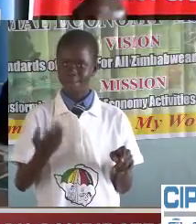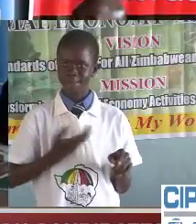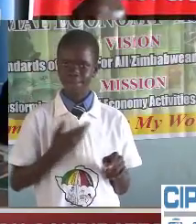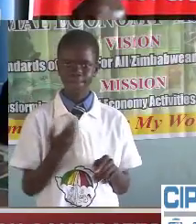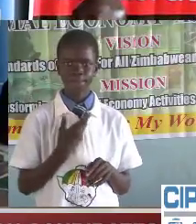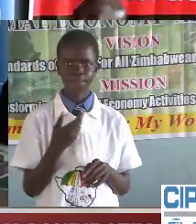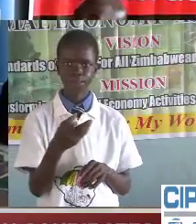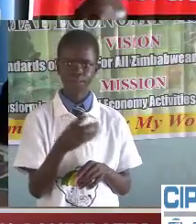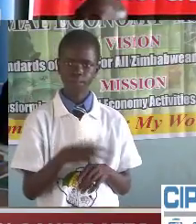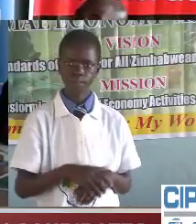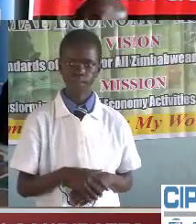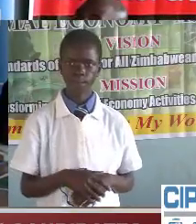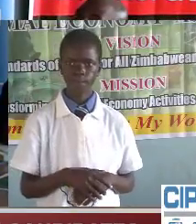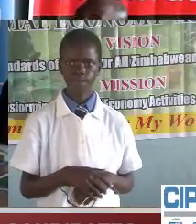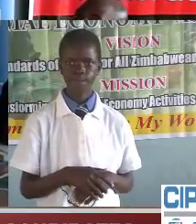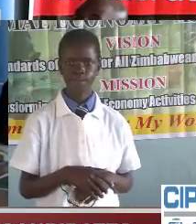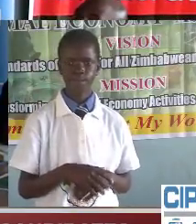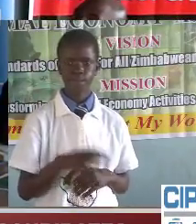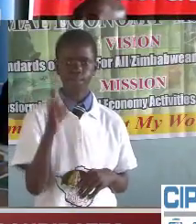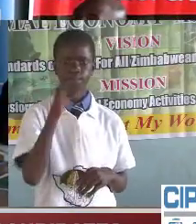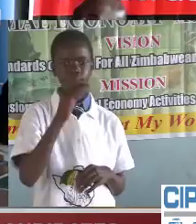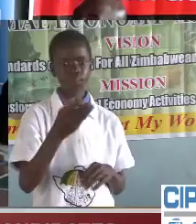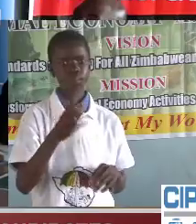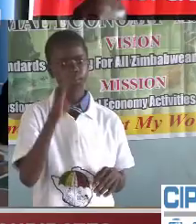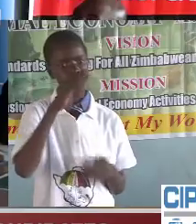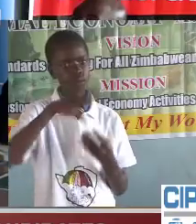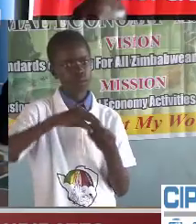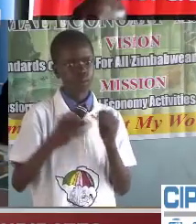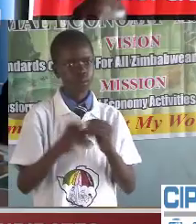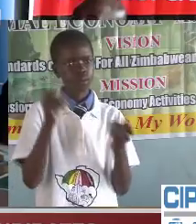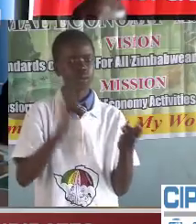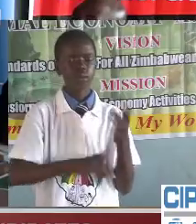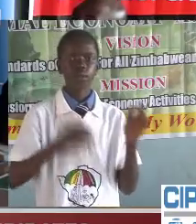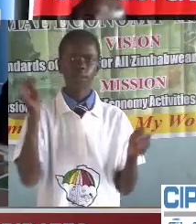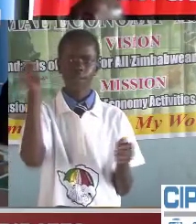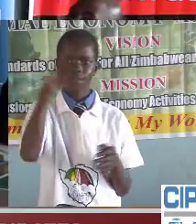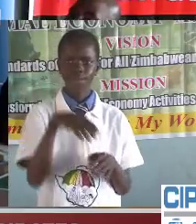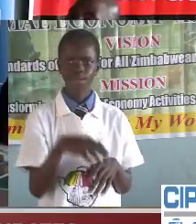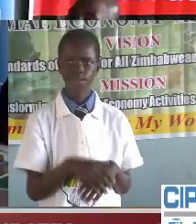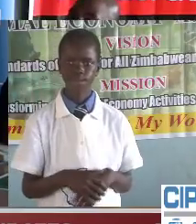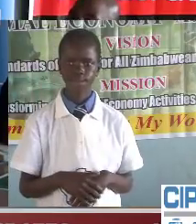wenyu, aspiring kanzera wenyu kutanga mangwana nako